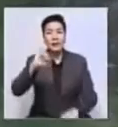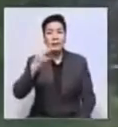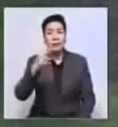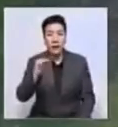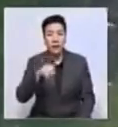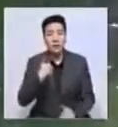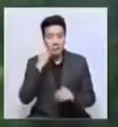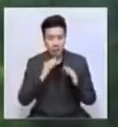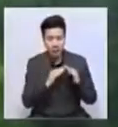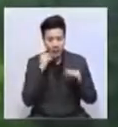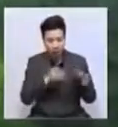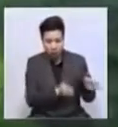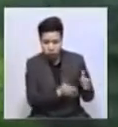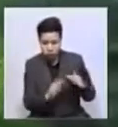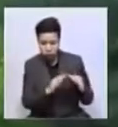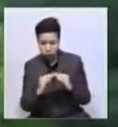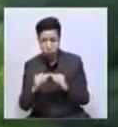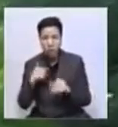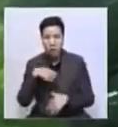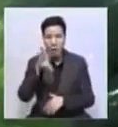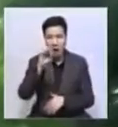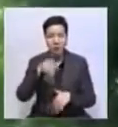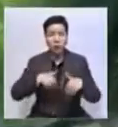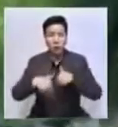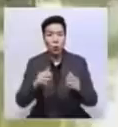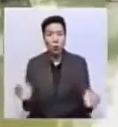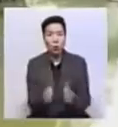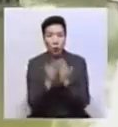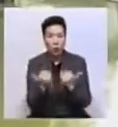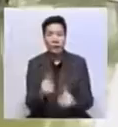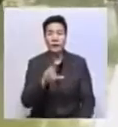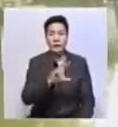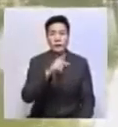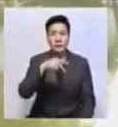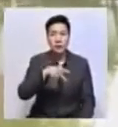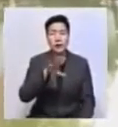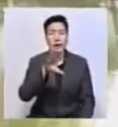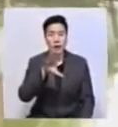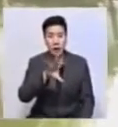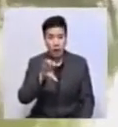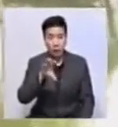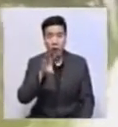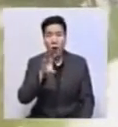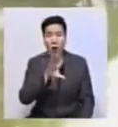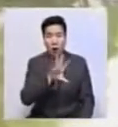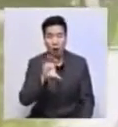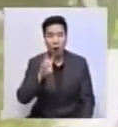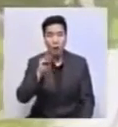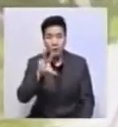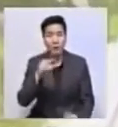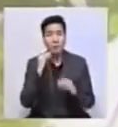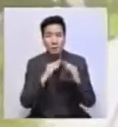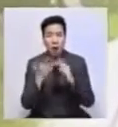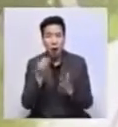ว่ามีบ้านเรือนที่รุกล้ำลำคลองมากกว่า50ชุมชนด้วยกันรวมๆแล้วประมาณ 3,653 หลังคาเรือนและได้มีการด